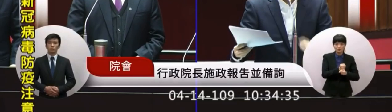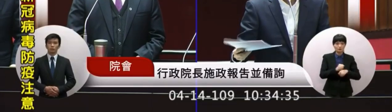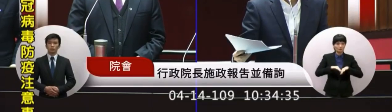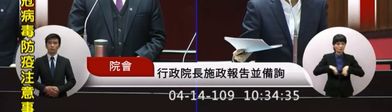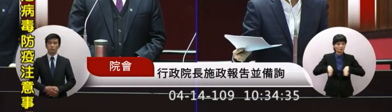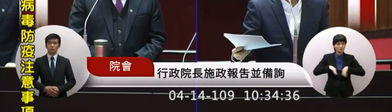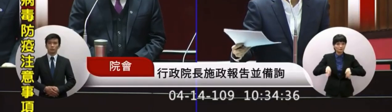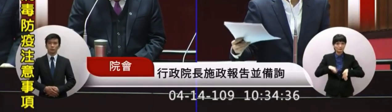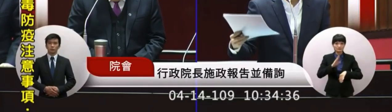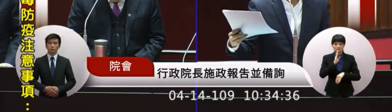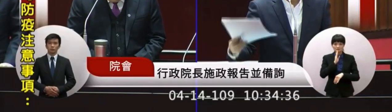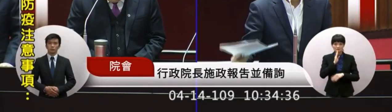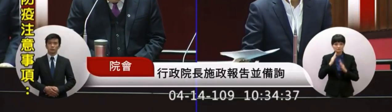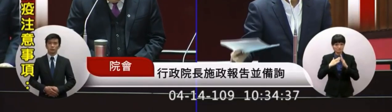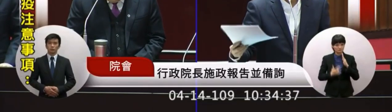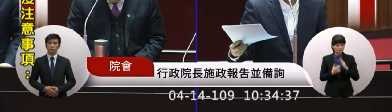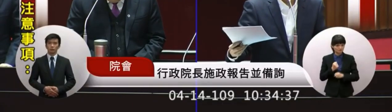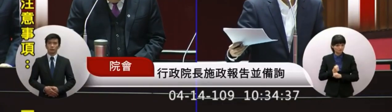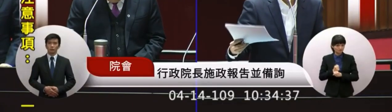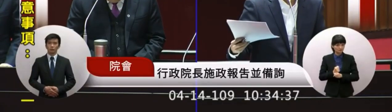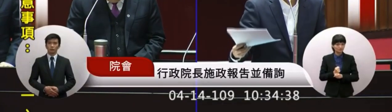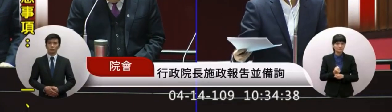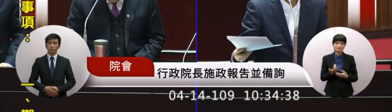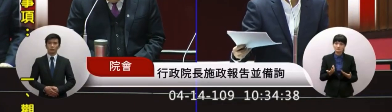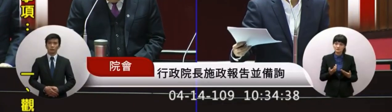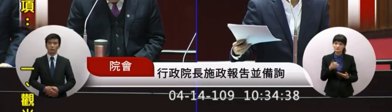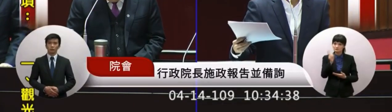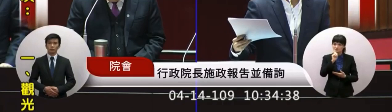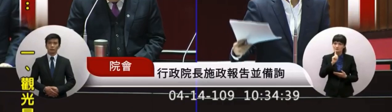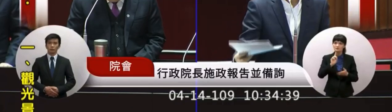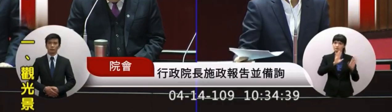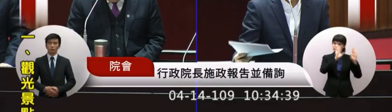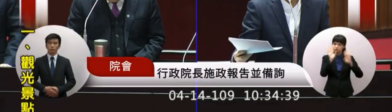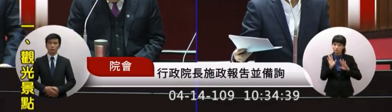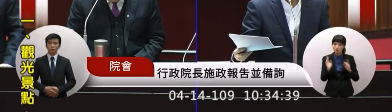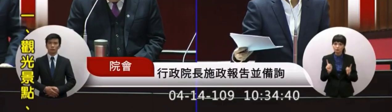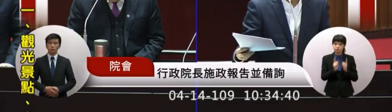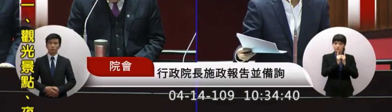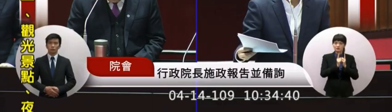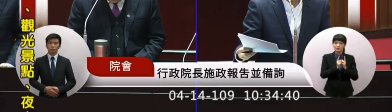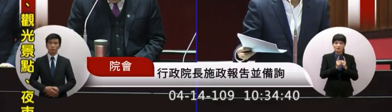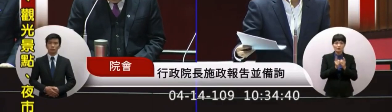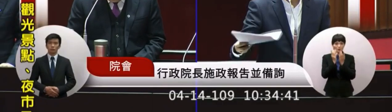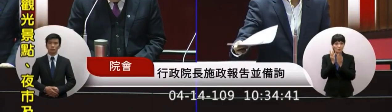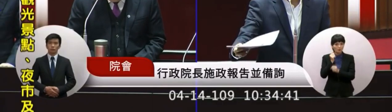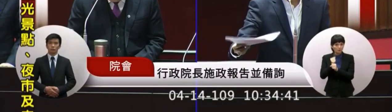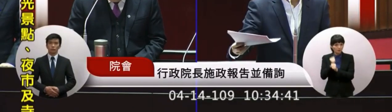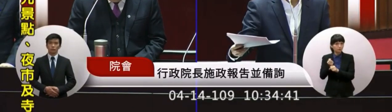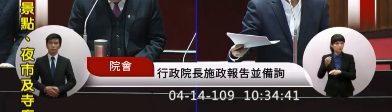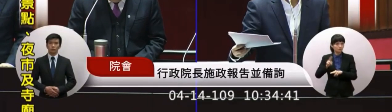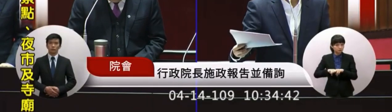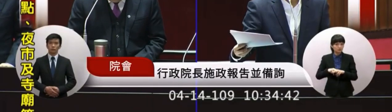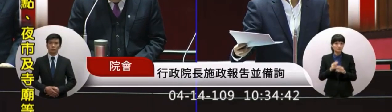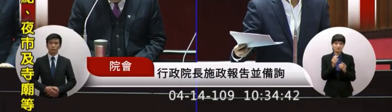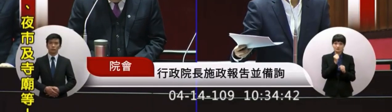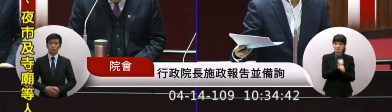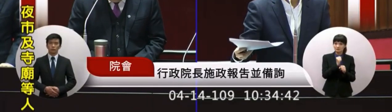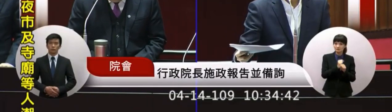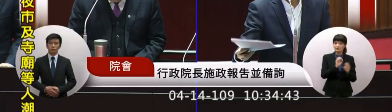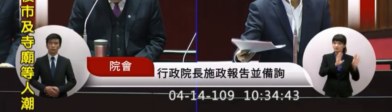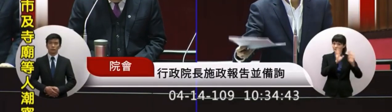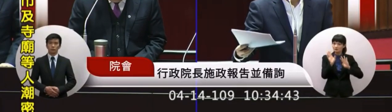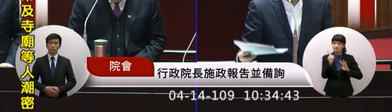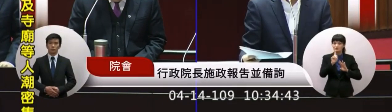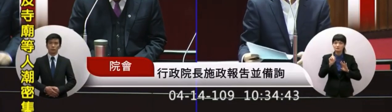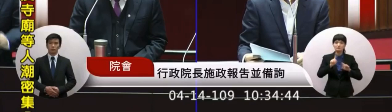再跟我们确认一次，遇到怎样的状况会停下来，遇到怎样的状况这个我们的直接的